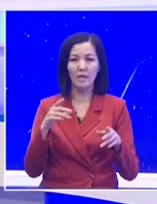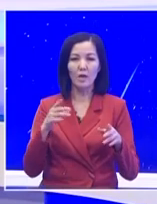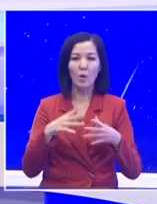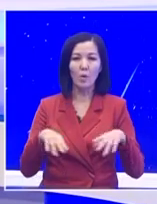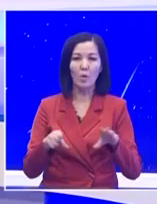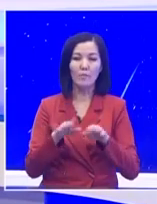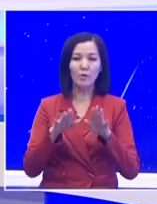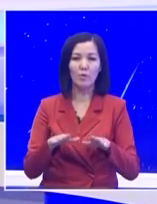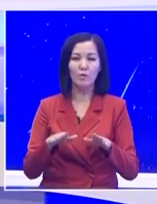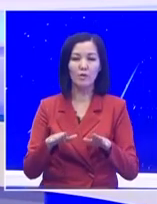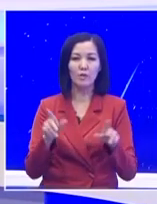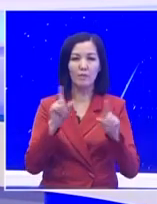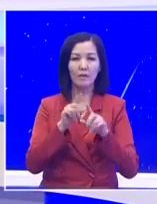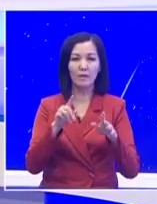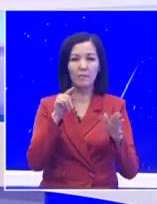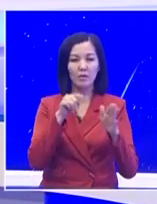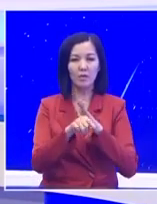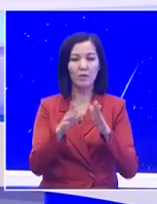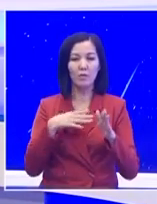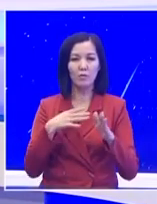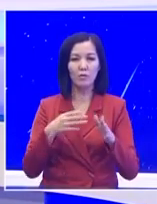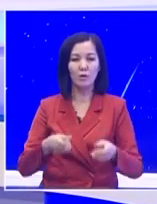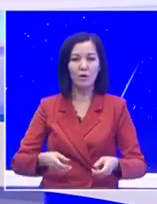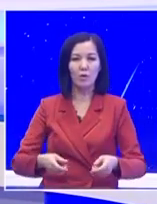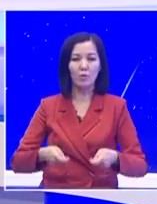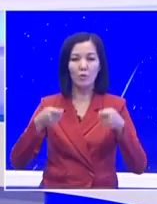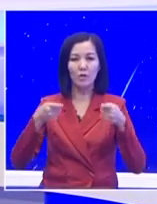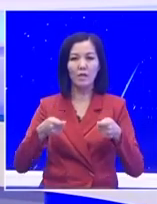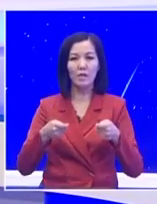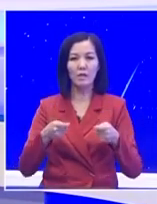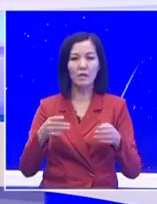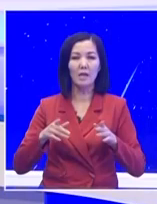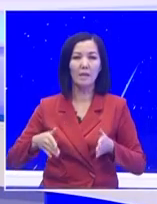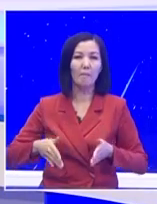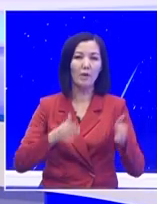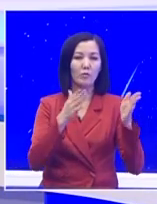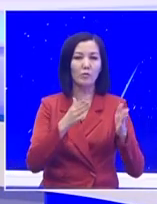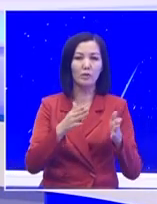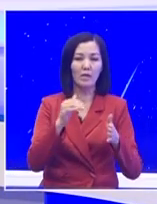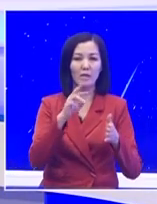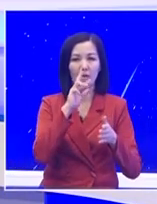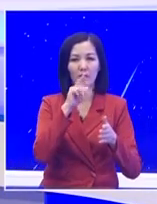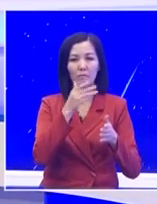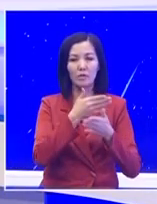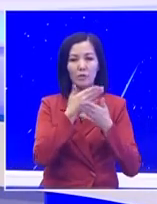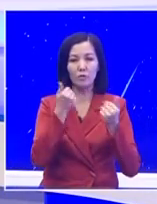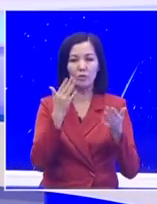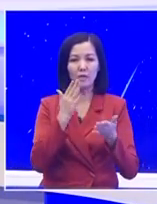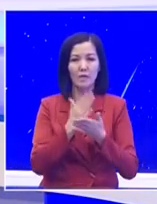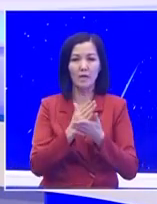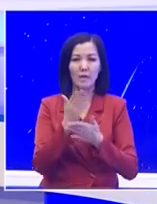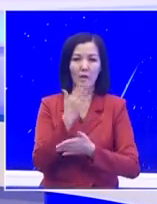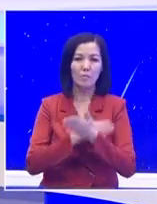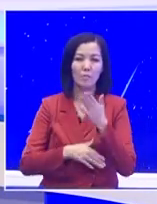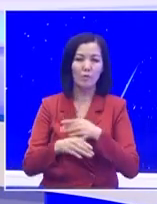қиындаған. Ерекше күтімді қажет ететін азаматтарды көтеріп шығаратын құрылғылар талапқа сай емес. Ал пандустар жоқтың қасы. Мүгедектер